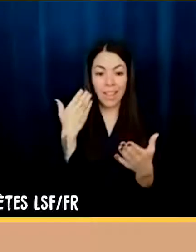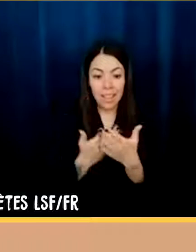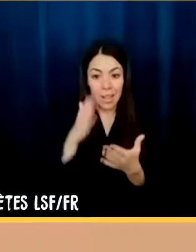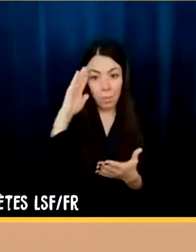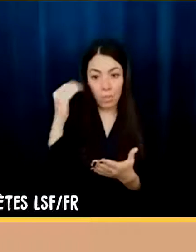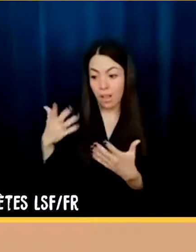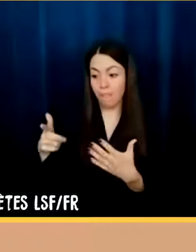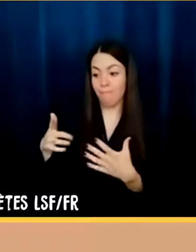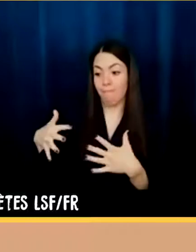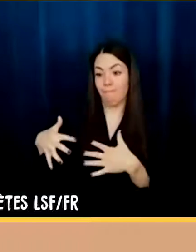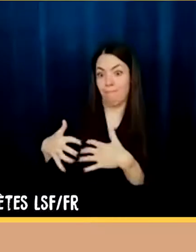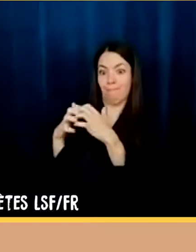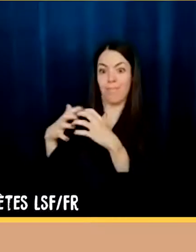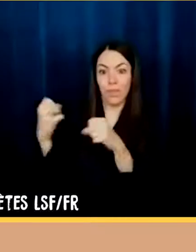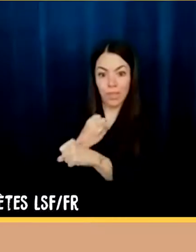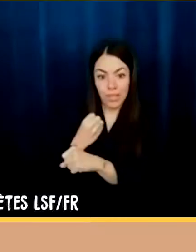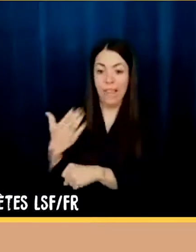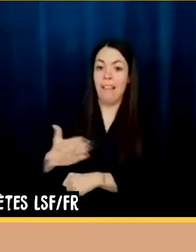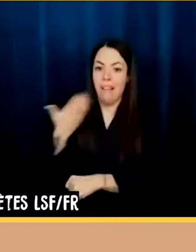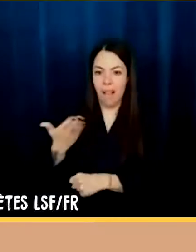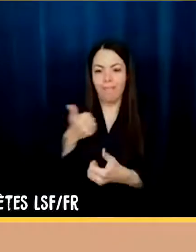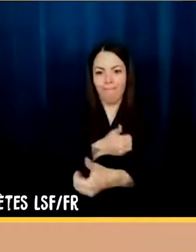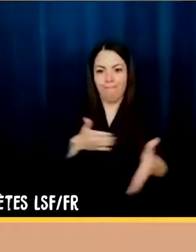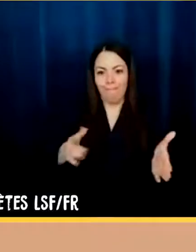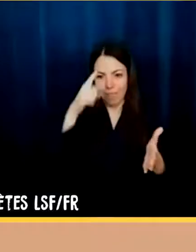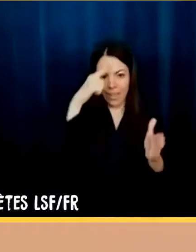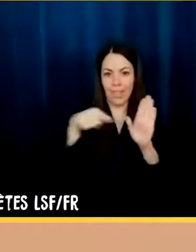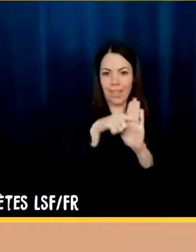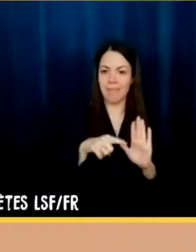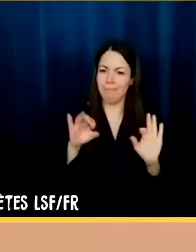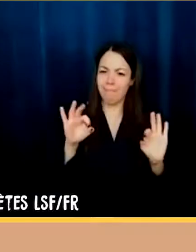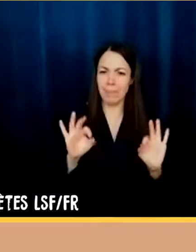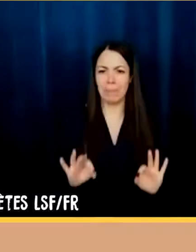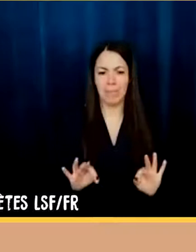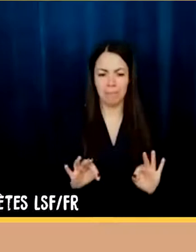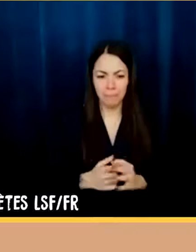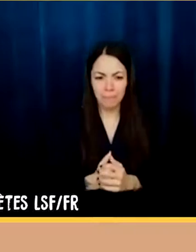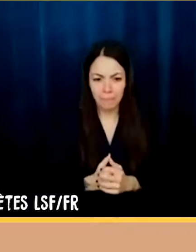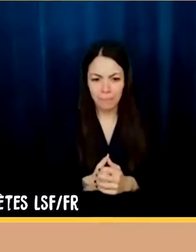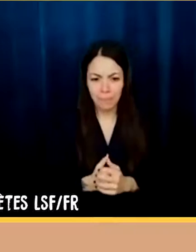être possible et se réaliser. À titre vraiment personnel,